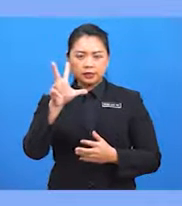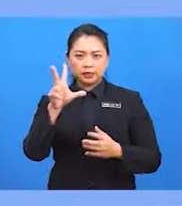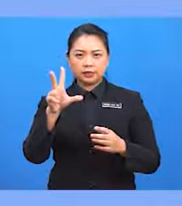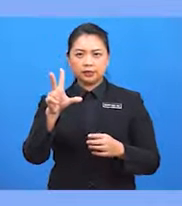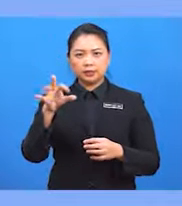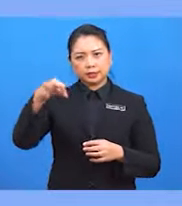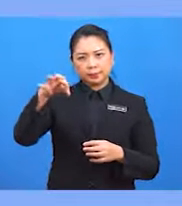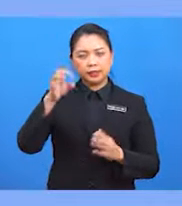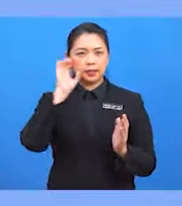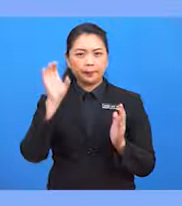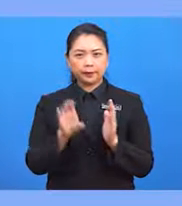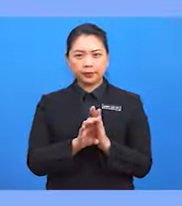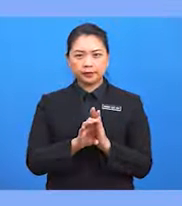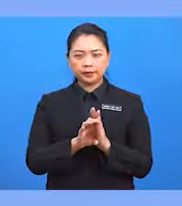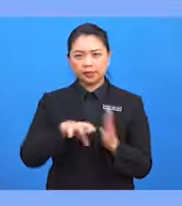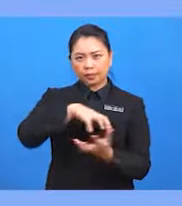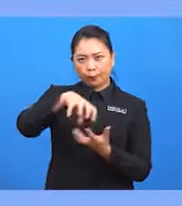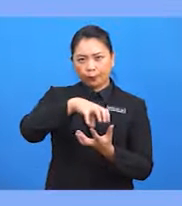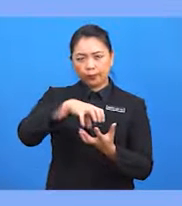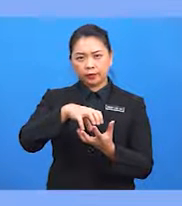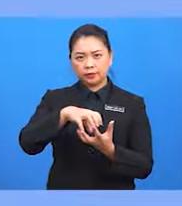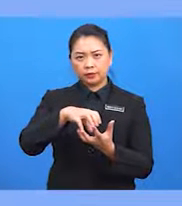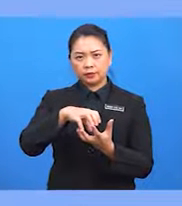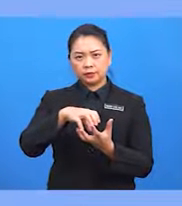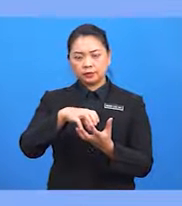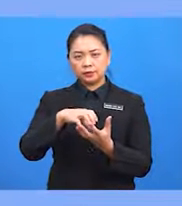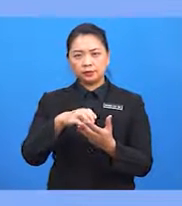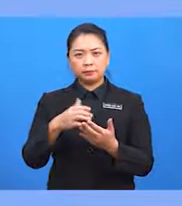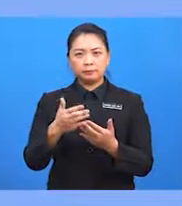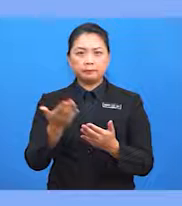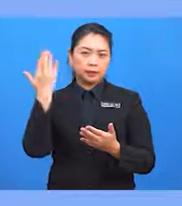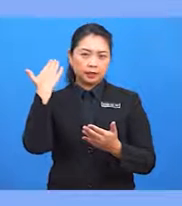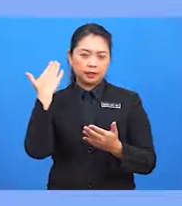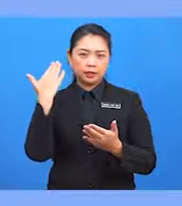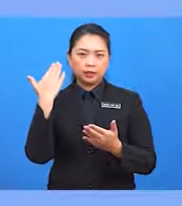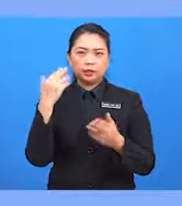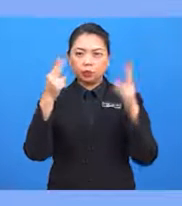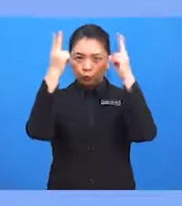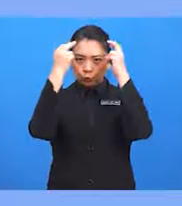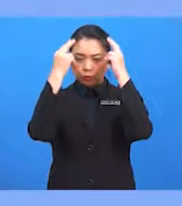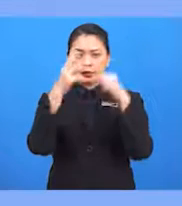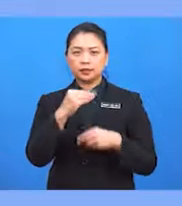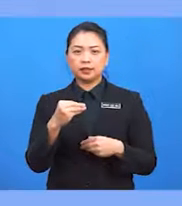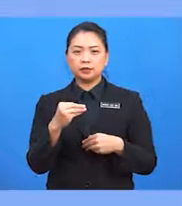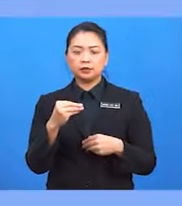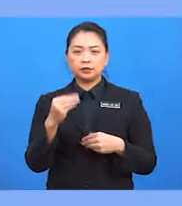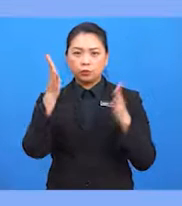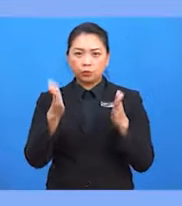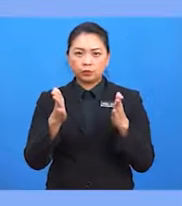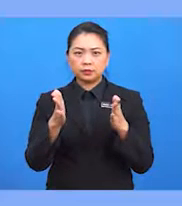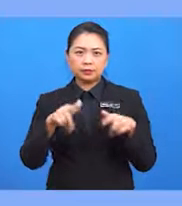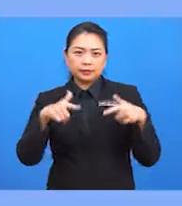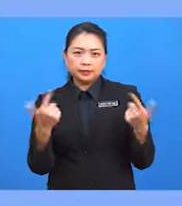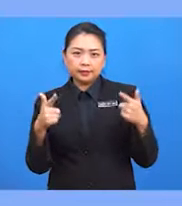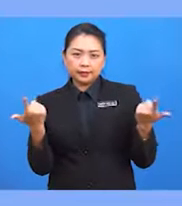gambar. Ini adalah gabungan dari gambar latar ditambah dengan kuda dan badan dari gambar lain dan kepala General